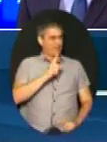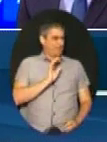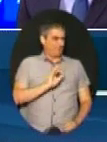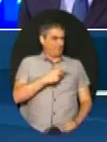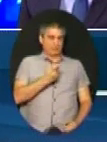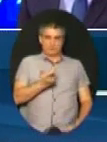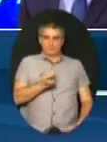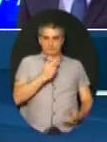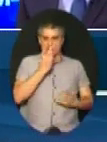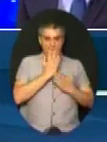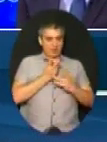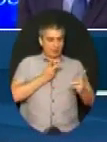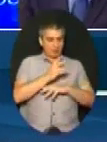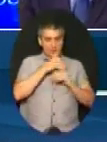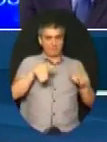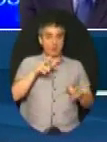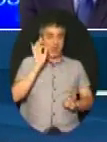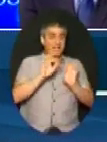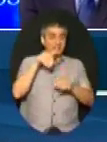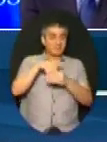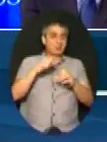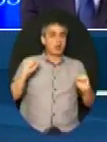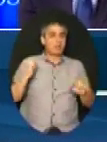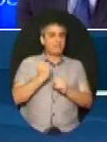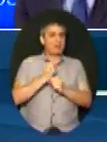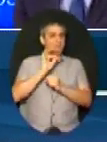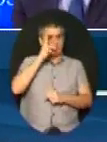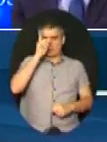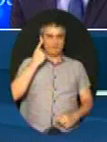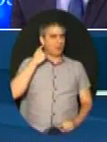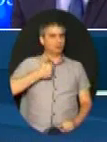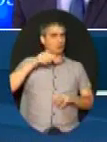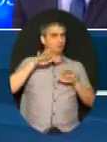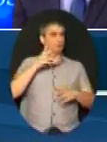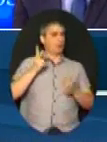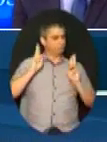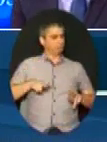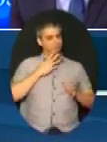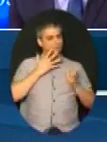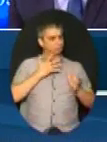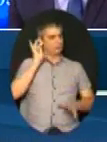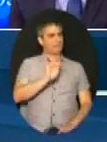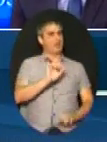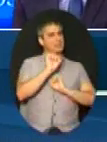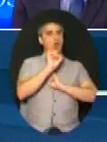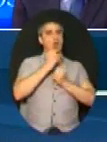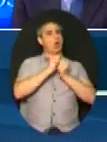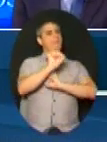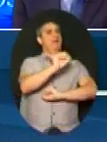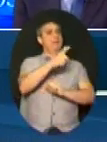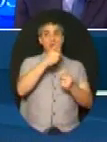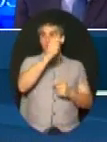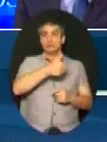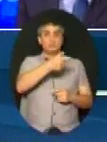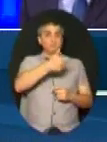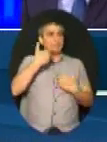אולי בחציית גבול, בהסתה מתוך פעילי הליכוד, ואני לא שמעתי את ראש הממשלה בצורה עוצמתית, מגבה מישהו שהולך איתו